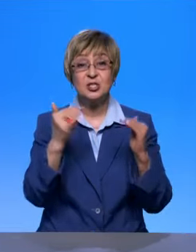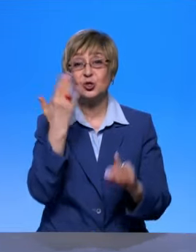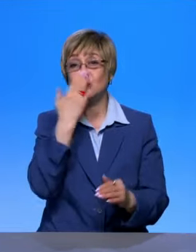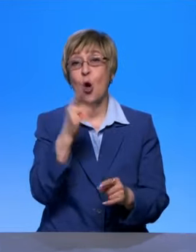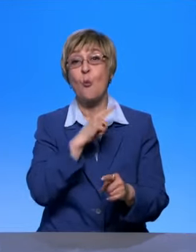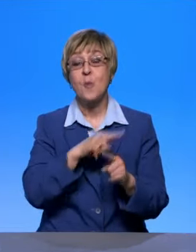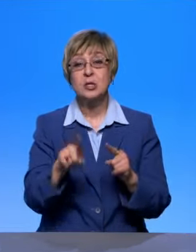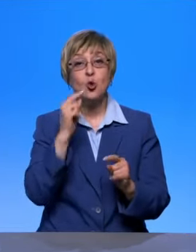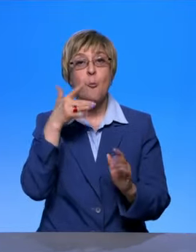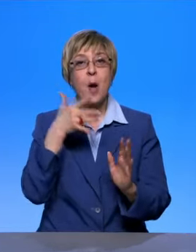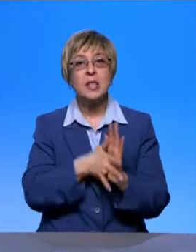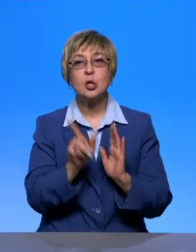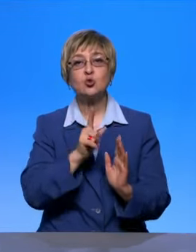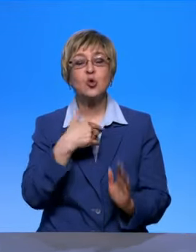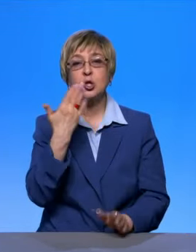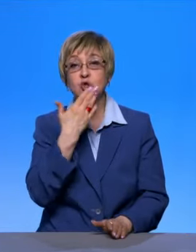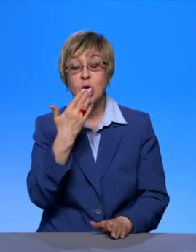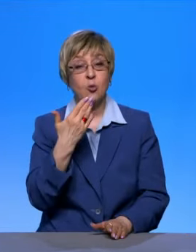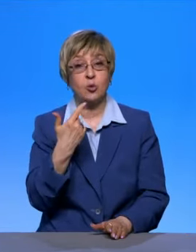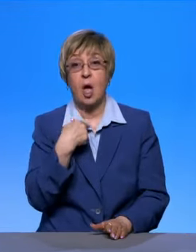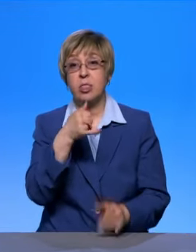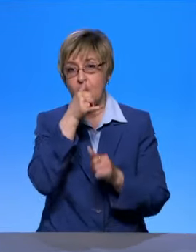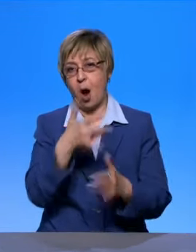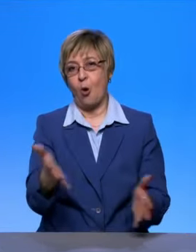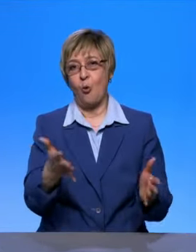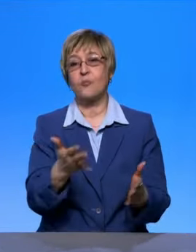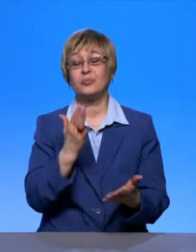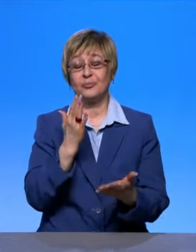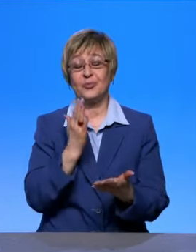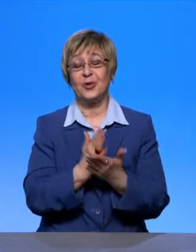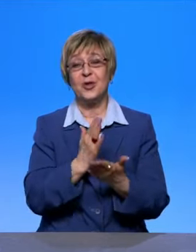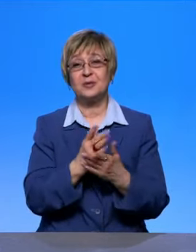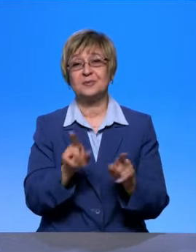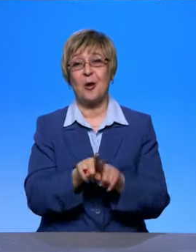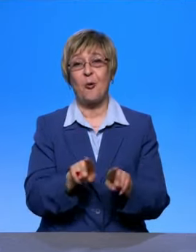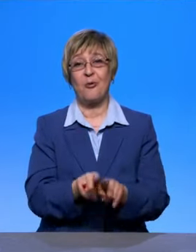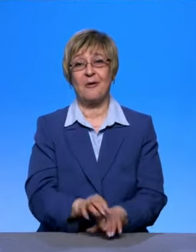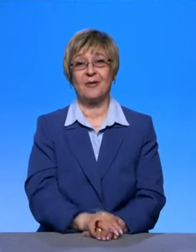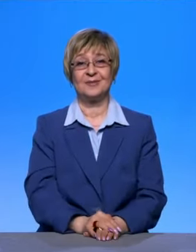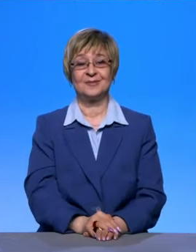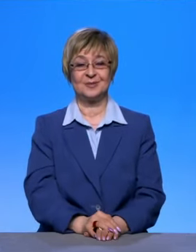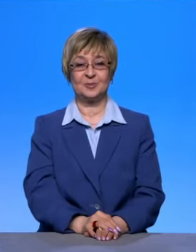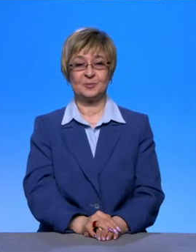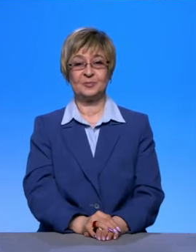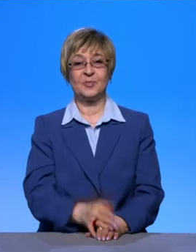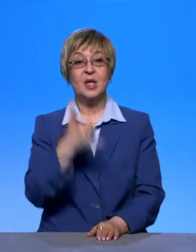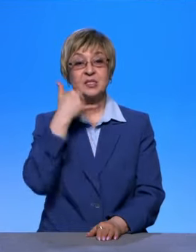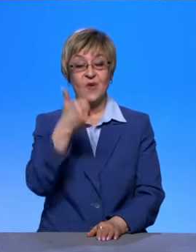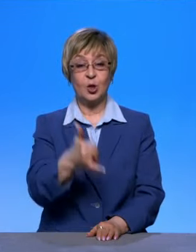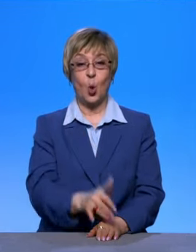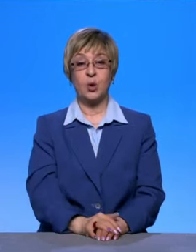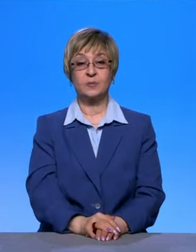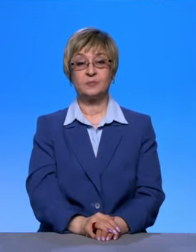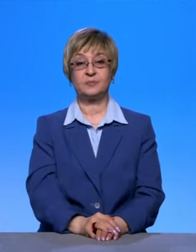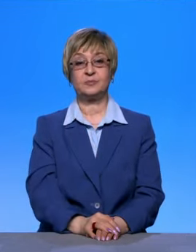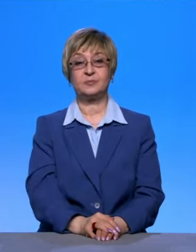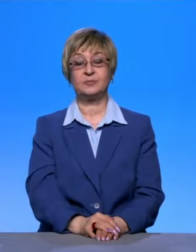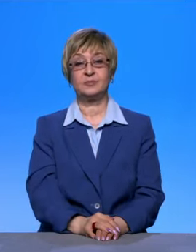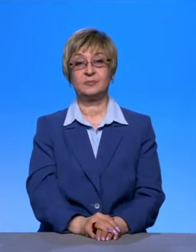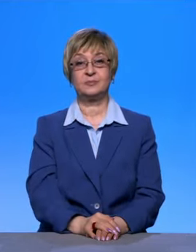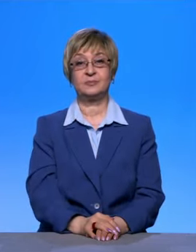но понять, что прочитал, не могу. Есть такое дело. Наталья из Хабаровска к нам дозвонилась. Наталья, здравствуйте, мы вас слушаем. Да,